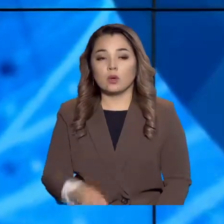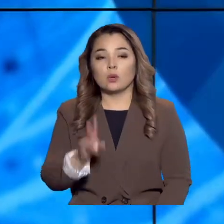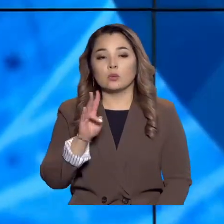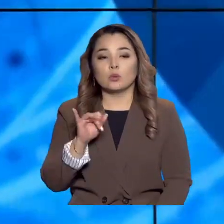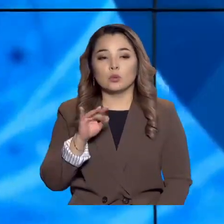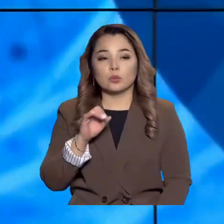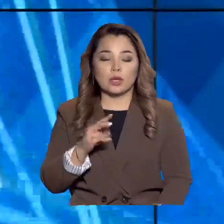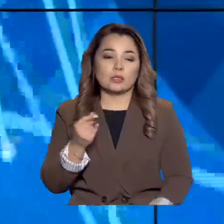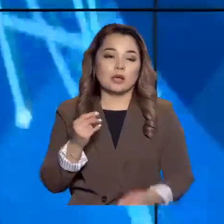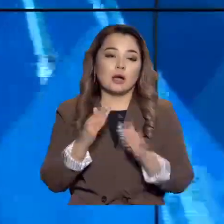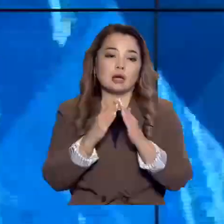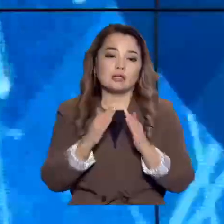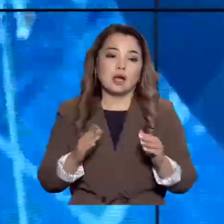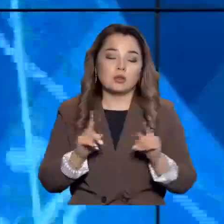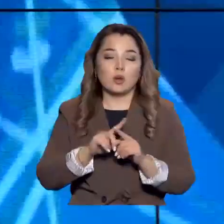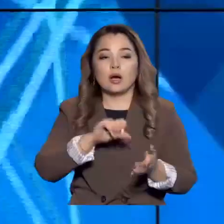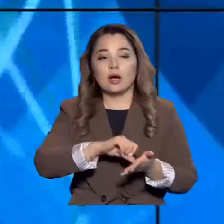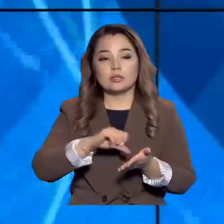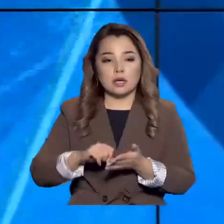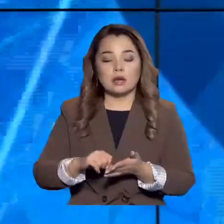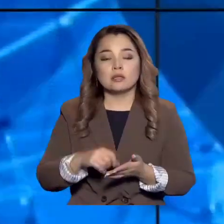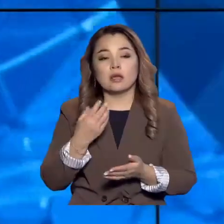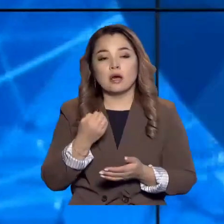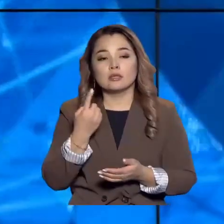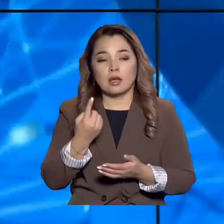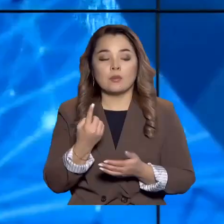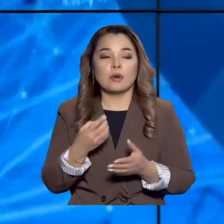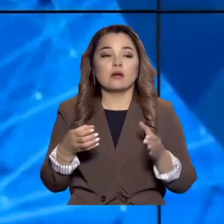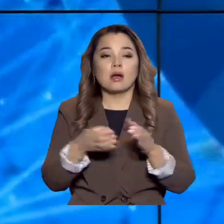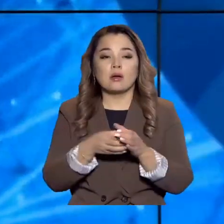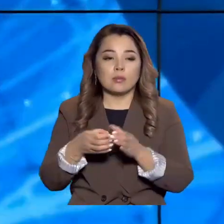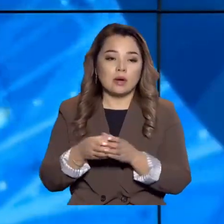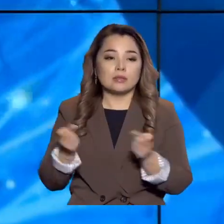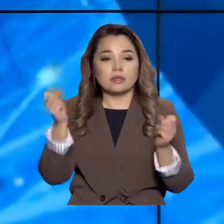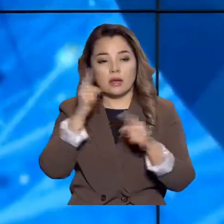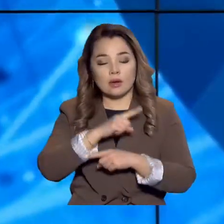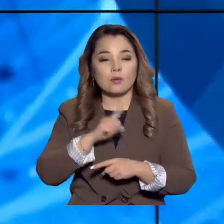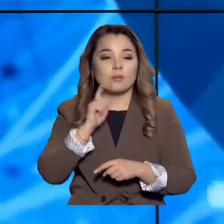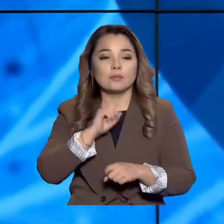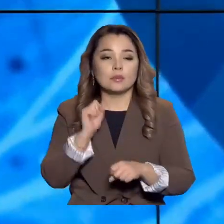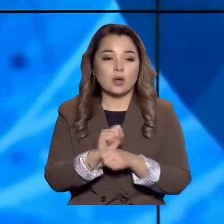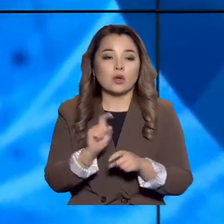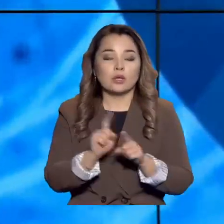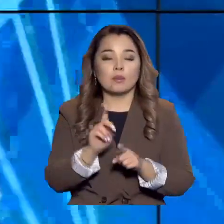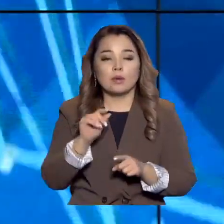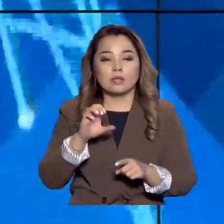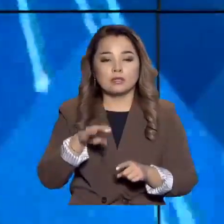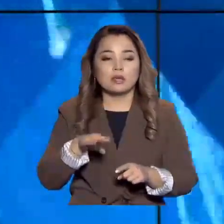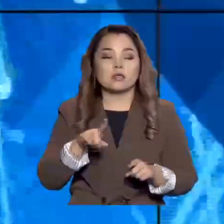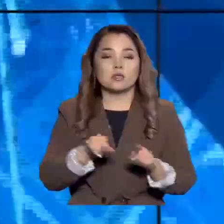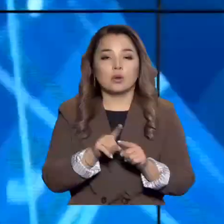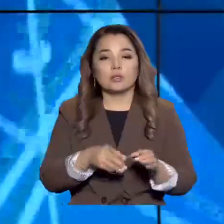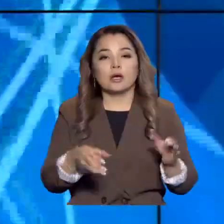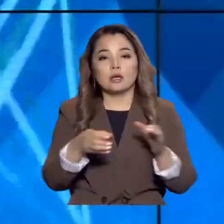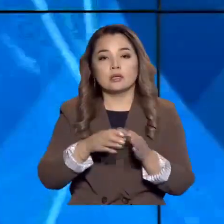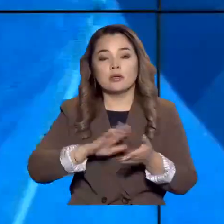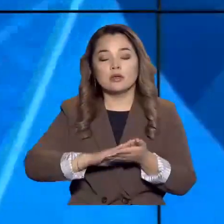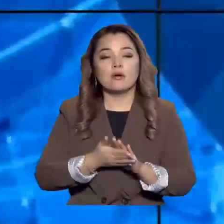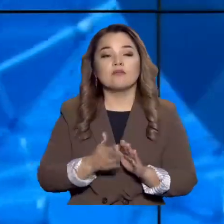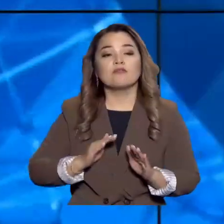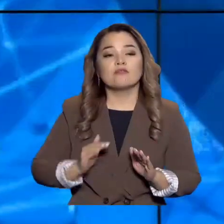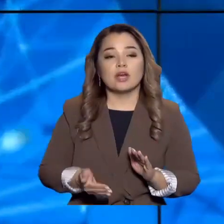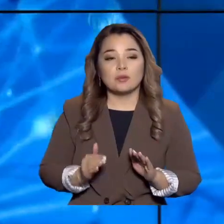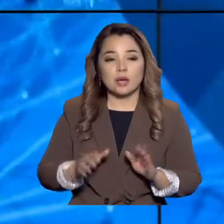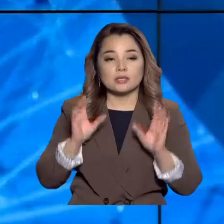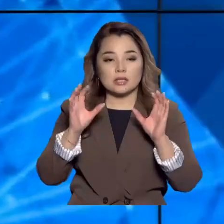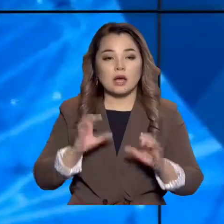Нұрсұлтанда қаржы пирамидасына қатысы бар тағы бір компания анықталды. Қаржы мониторинг агенттігінің хабарлауынша Best Road Investment деп аталатын фирма